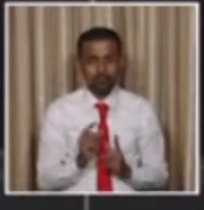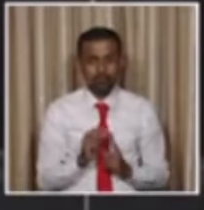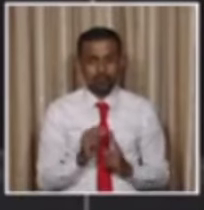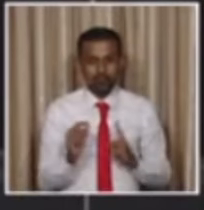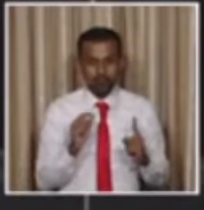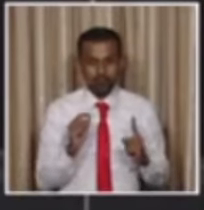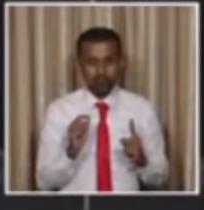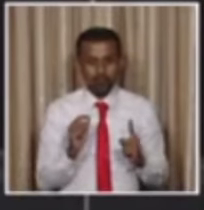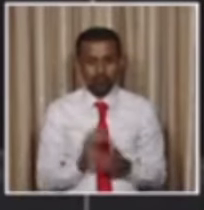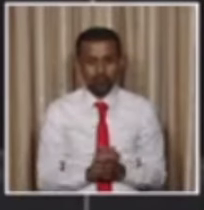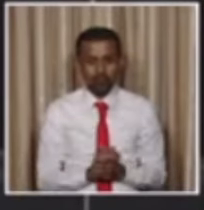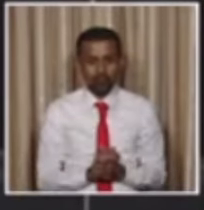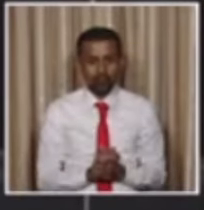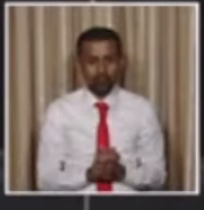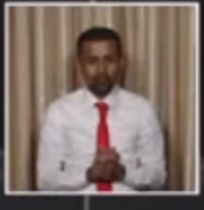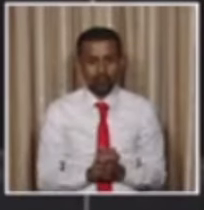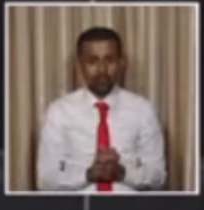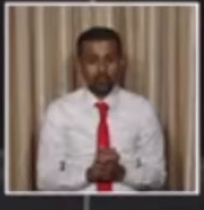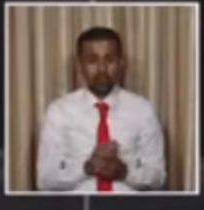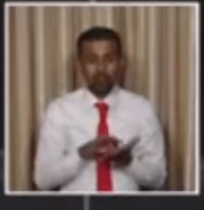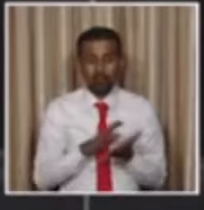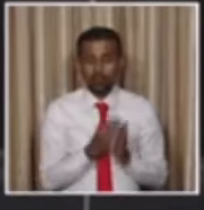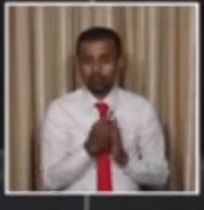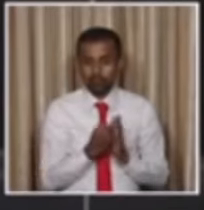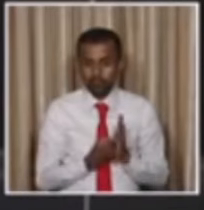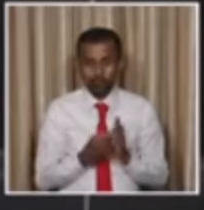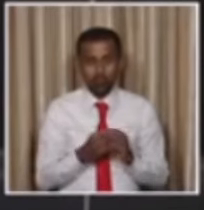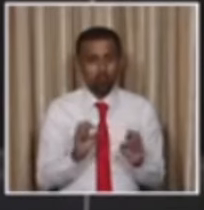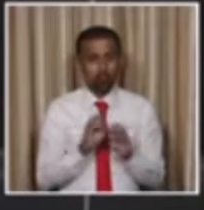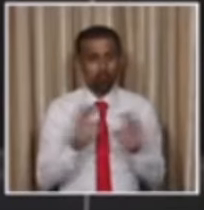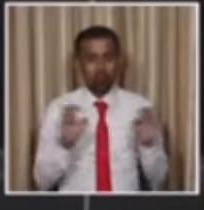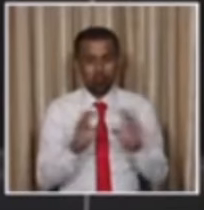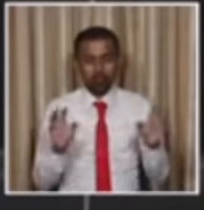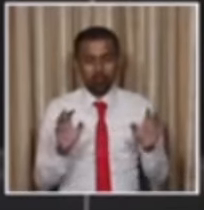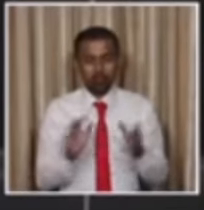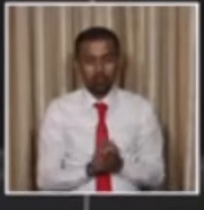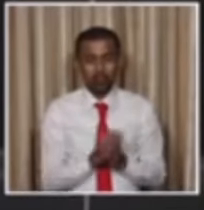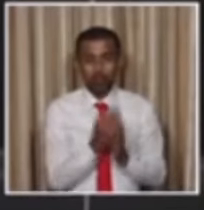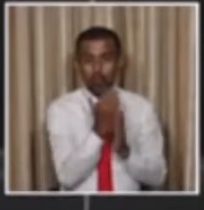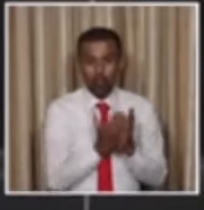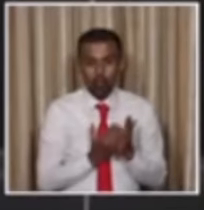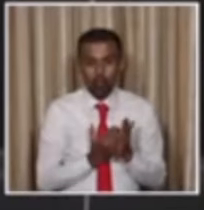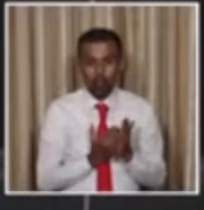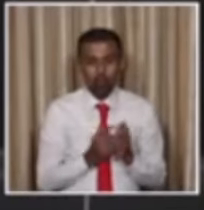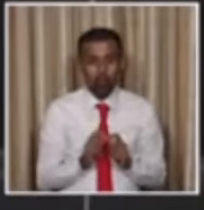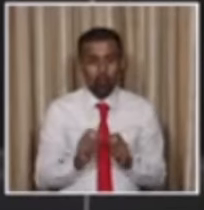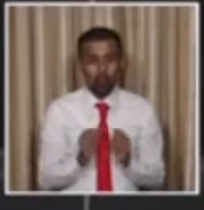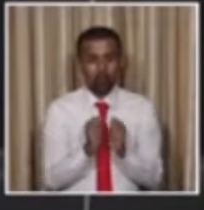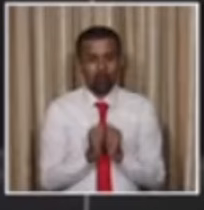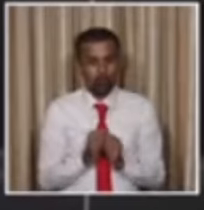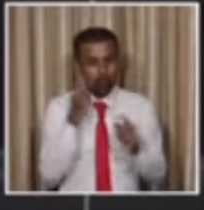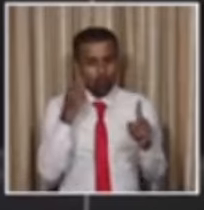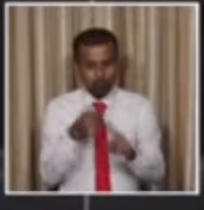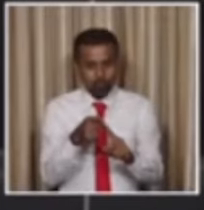පාර්ලිමේන්තුවේ ස්ථාවර නියෝග ගෙනහැර දක්වමින් විවස්තදායකයේ කටයුතු